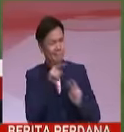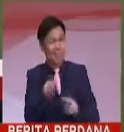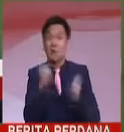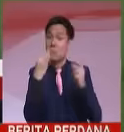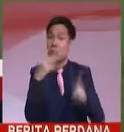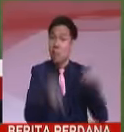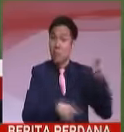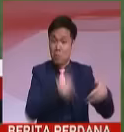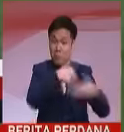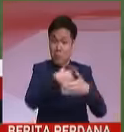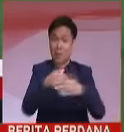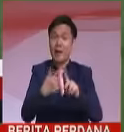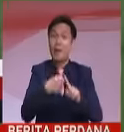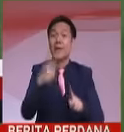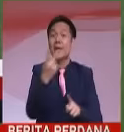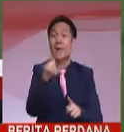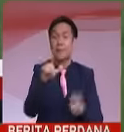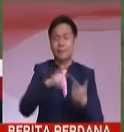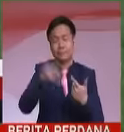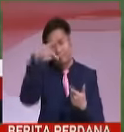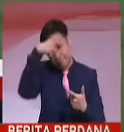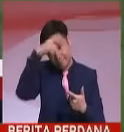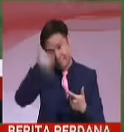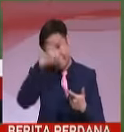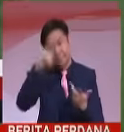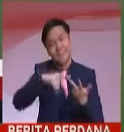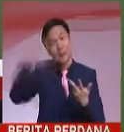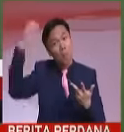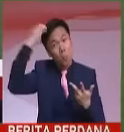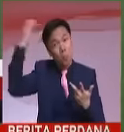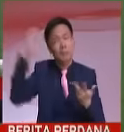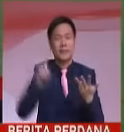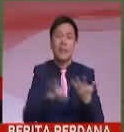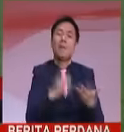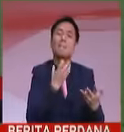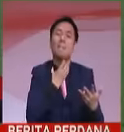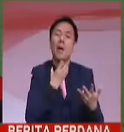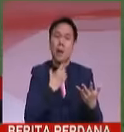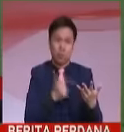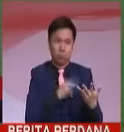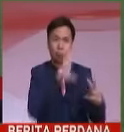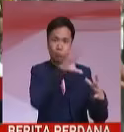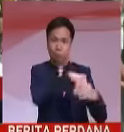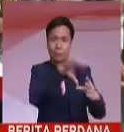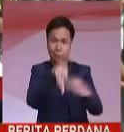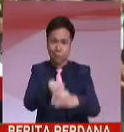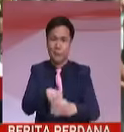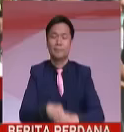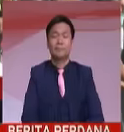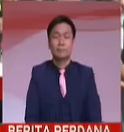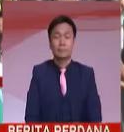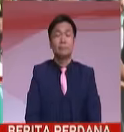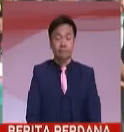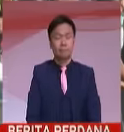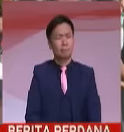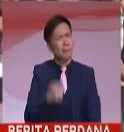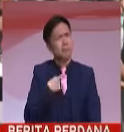pemain-pemain muda dari Kuala Lumpur Putra Jaya Selangor dan viral Ndalem